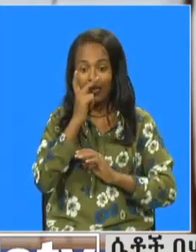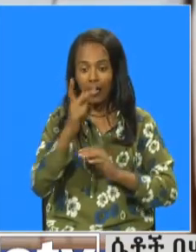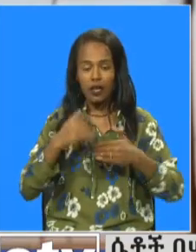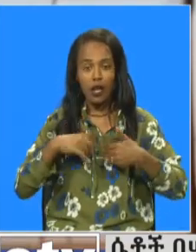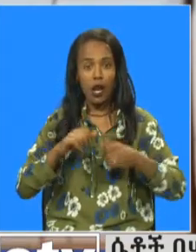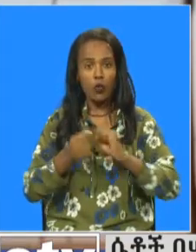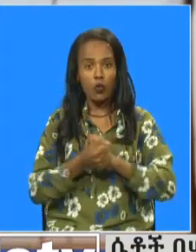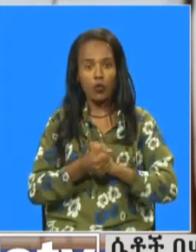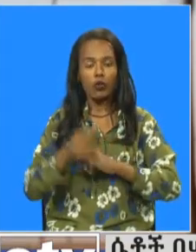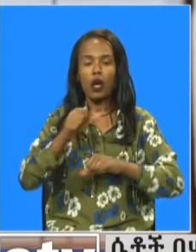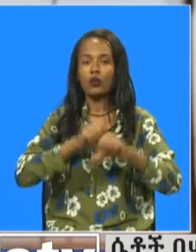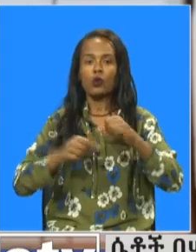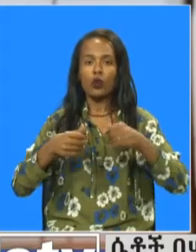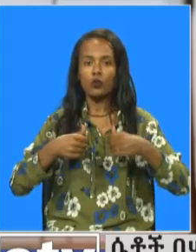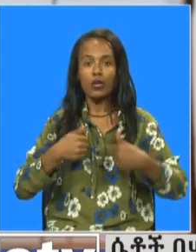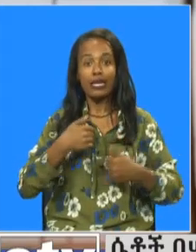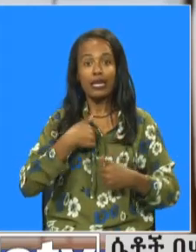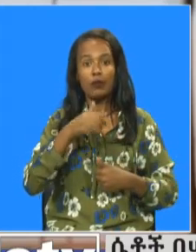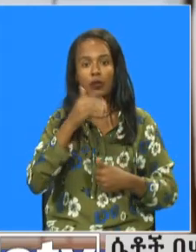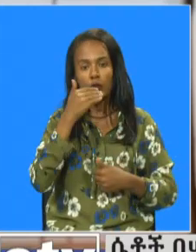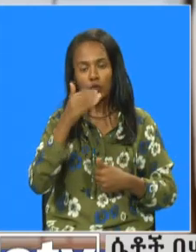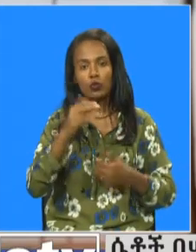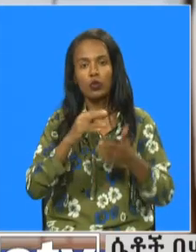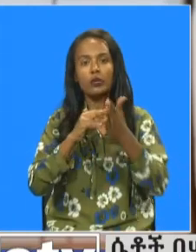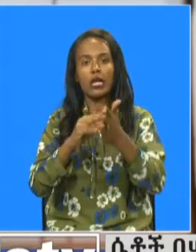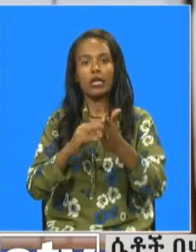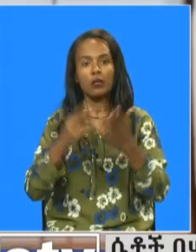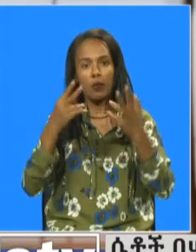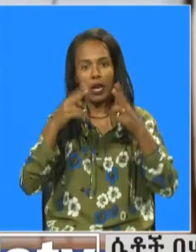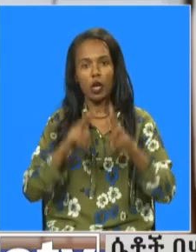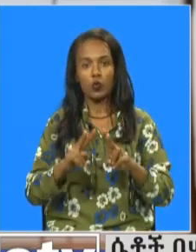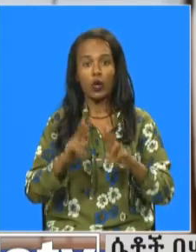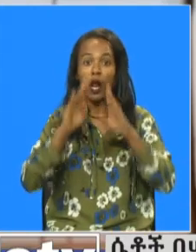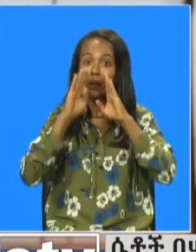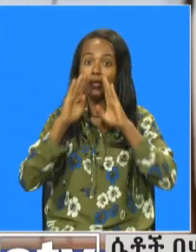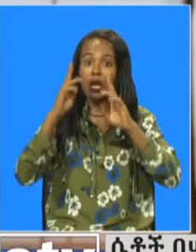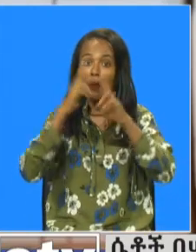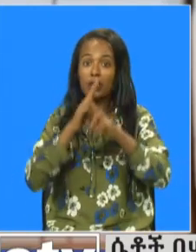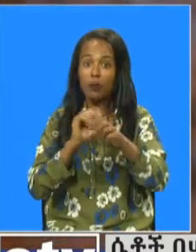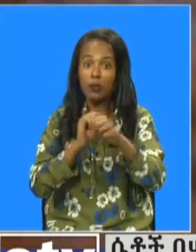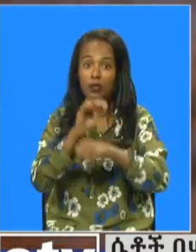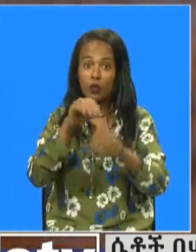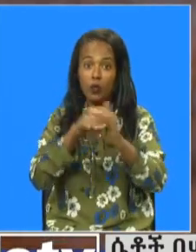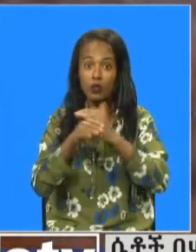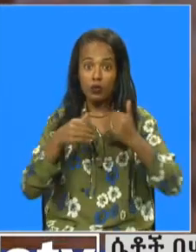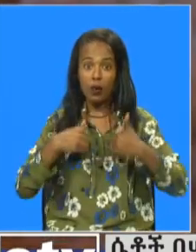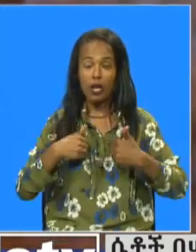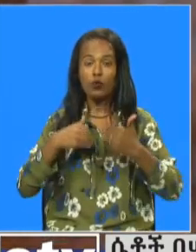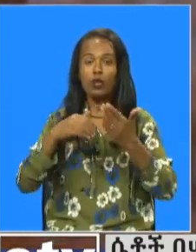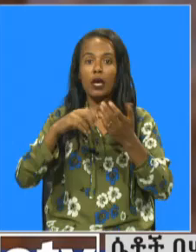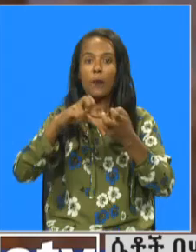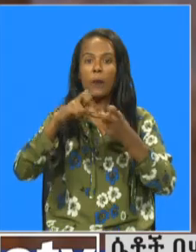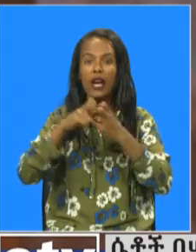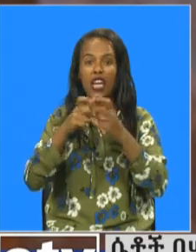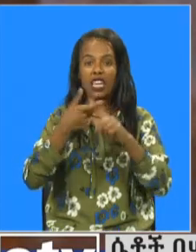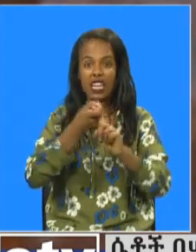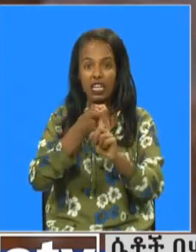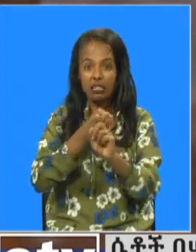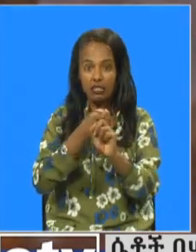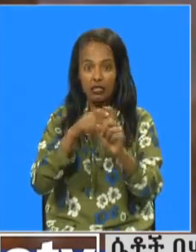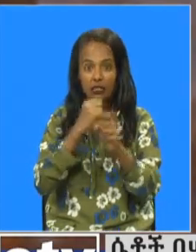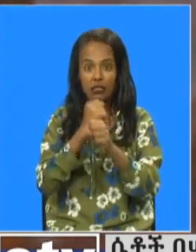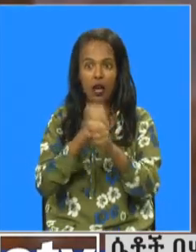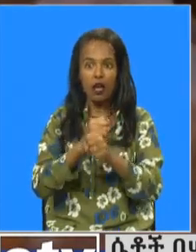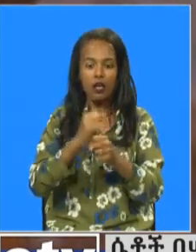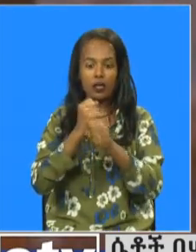እየታየላለው ለውጥ አስተዋጽኦ አለኝ። እኔን እንደ ጥሩ ተምሳሌት ይመለከቱኛል። በሰላም ማስከበር ተልእኮ ውስጥ ባለው የመካኒክነት ሙያዬ ከስራ ባልደረቦች